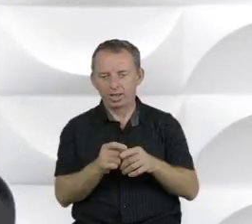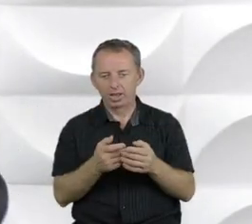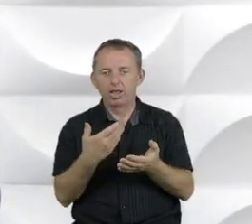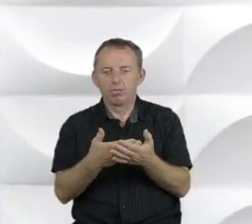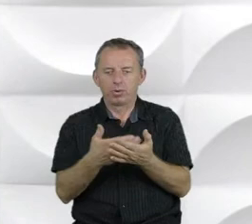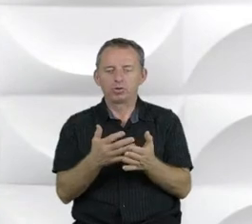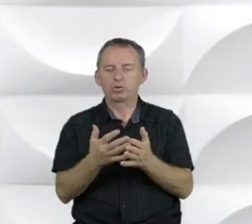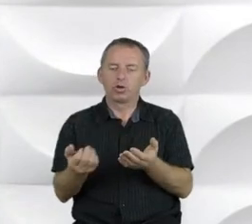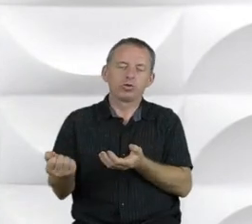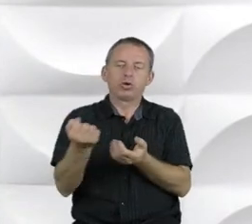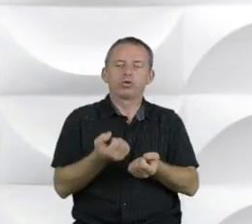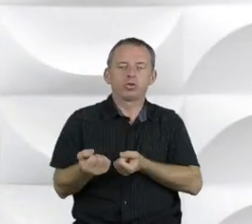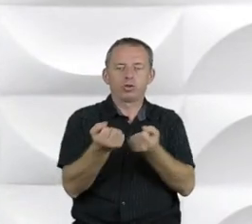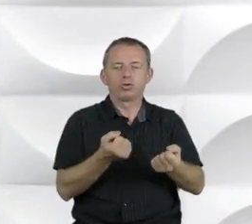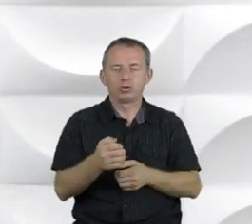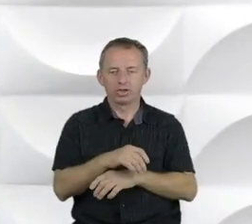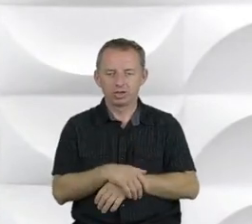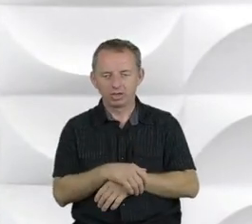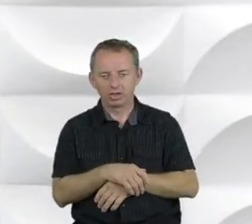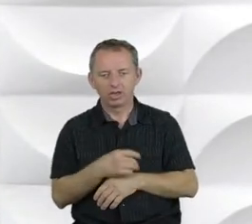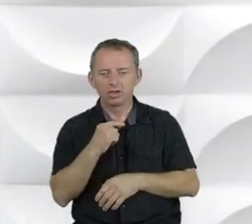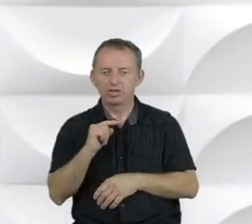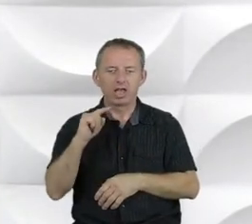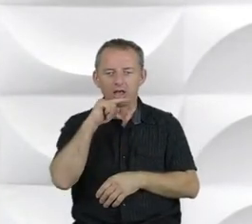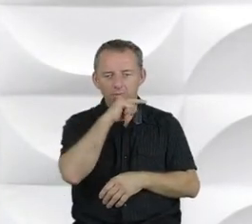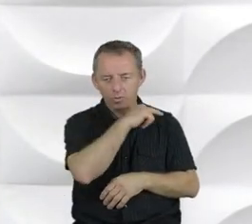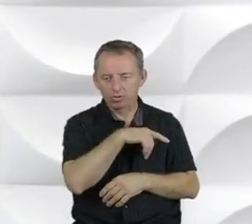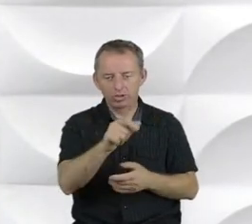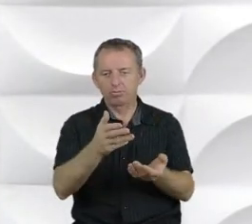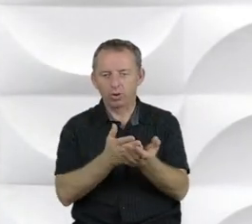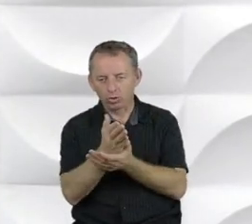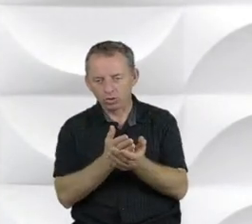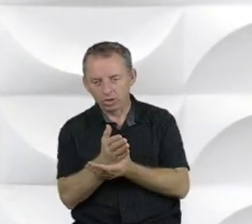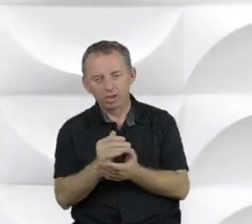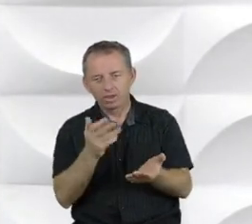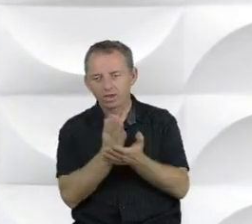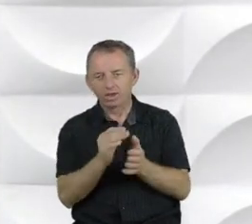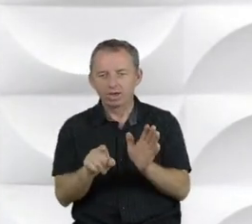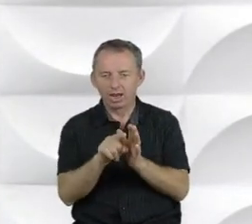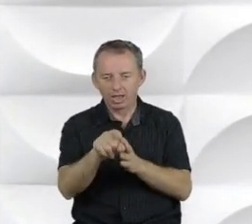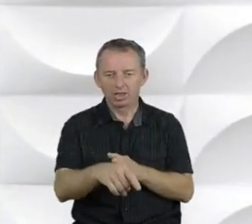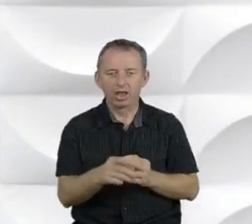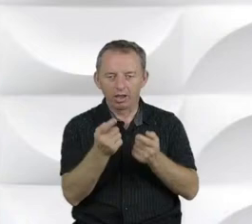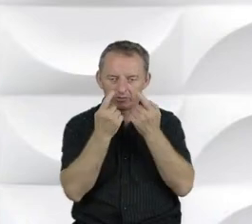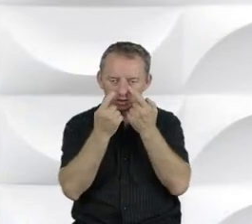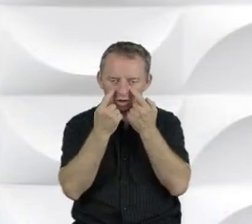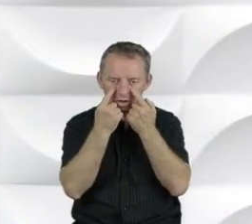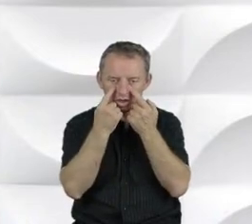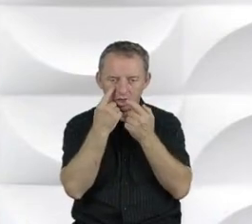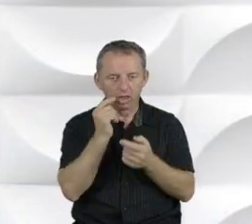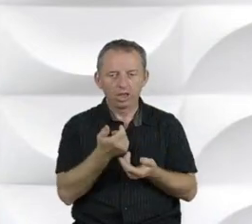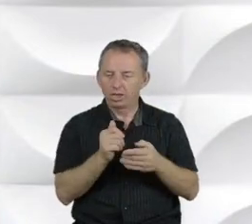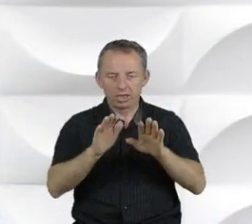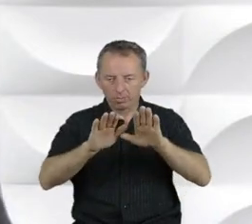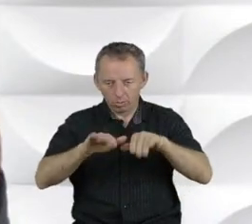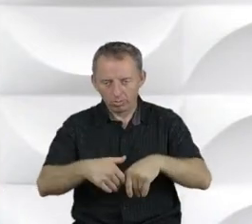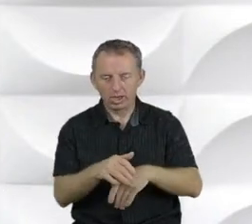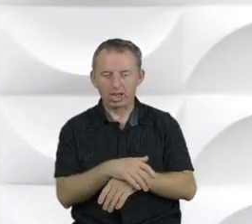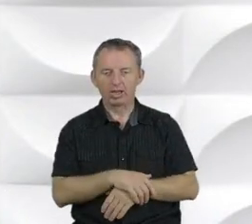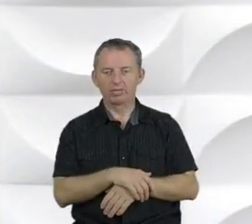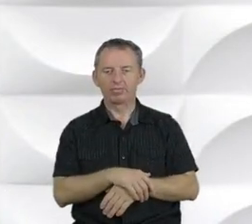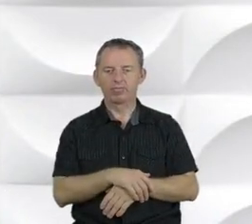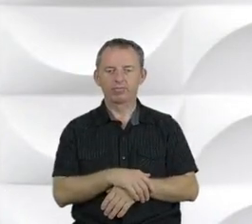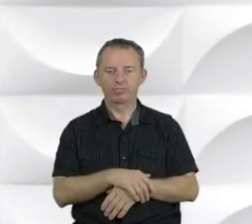nosić dużą? Powiem wam, nie potrafiłbym się tym posługiwać, nie tylko dlatego, że wzrok by mi nie pomagał,